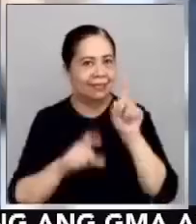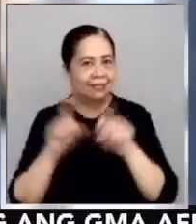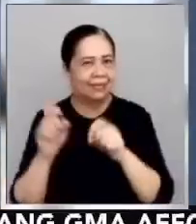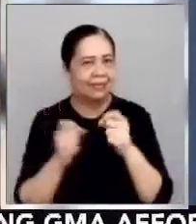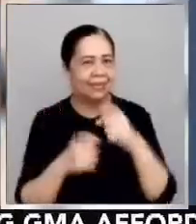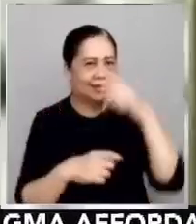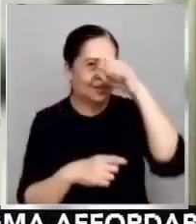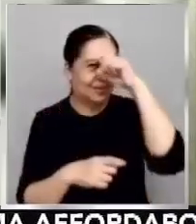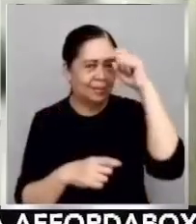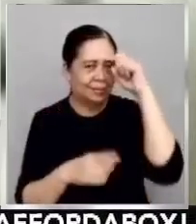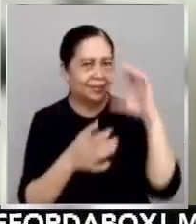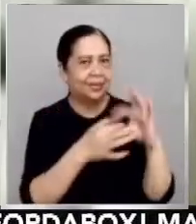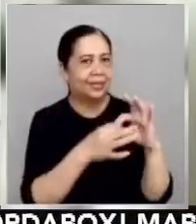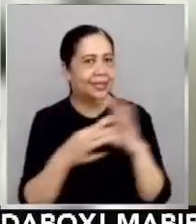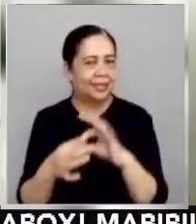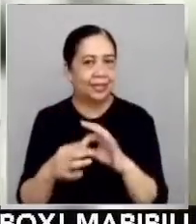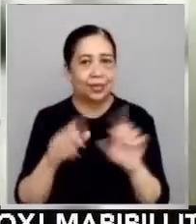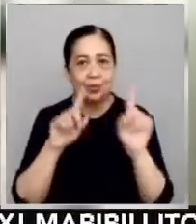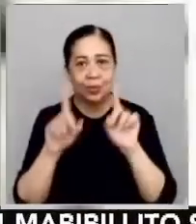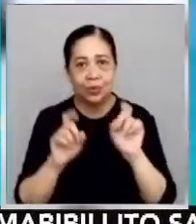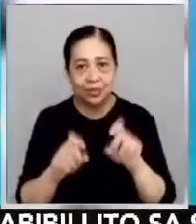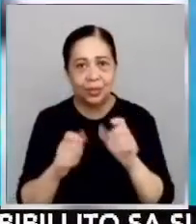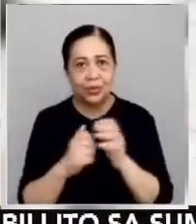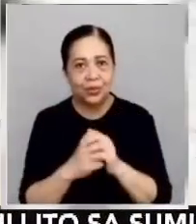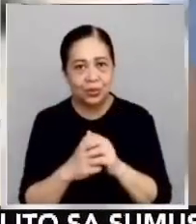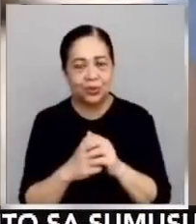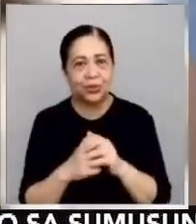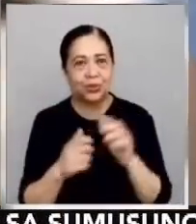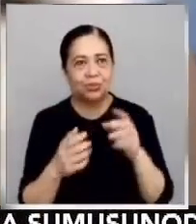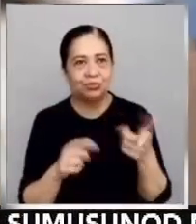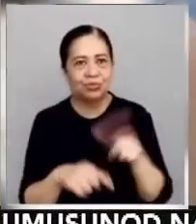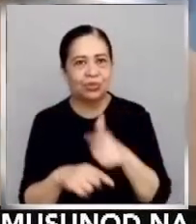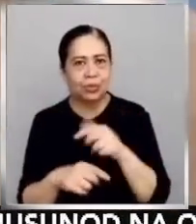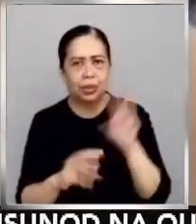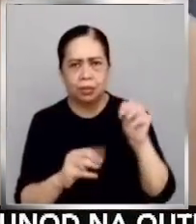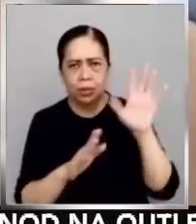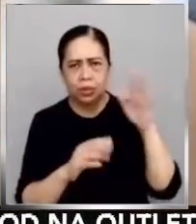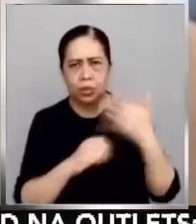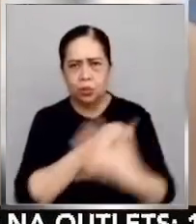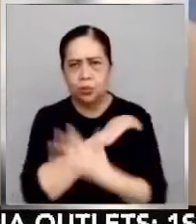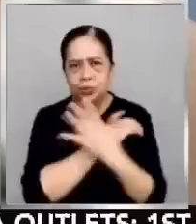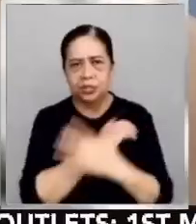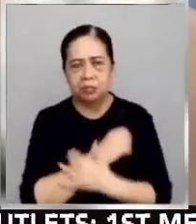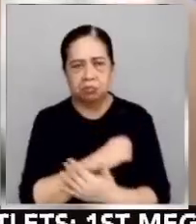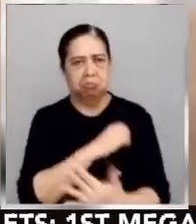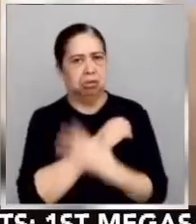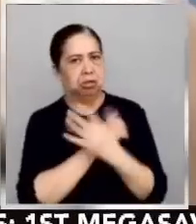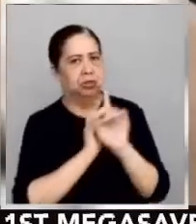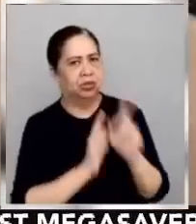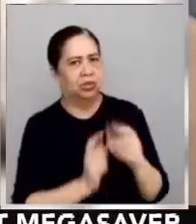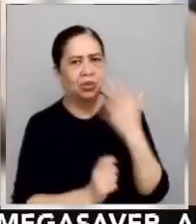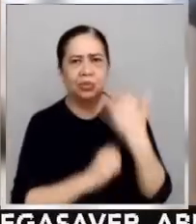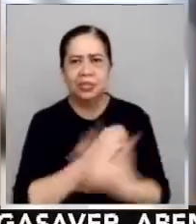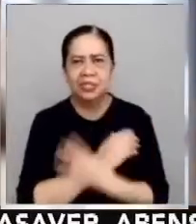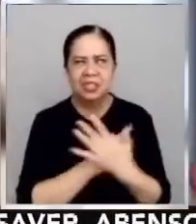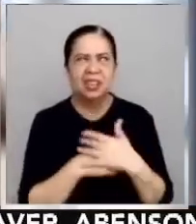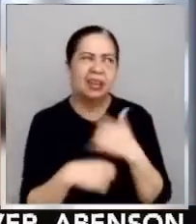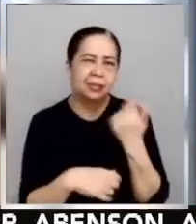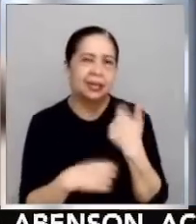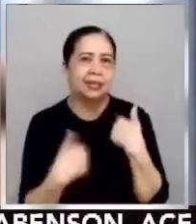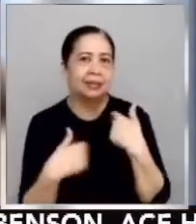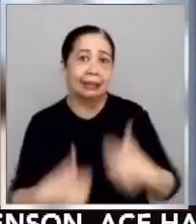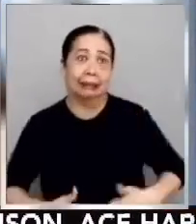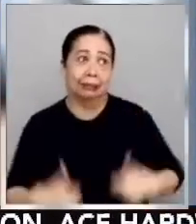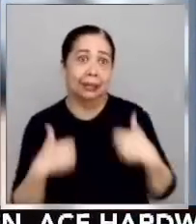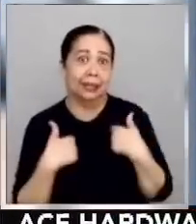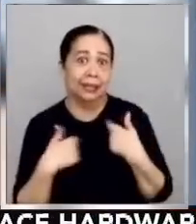summer-related questions na nanganganak. Mountain or beach? Beach. Bakit beach? Because I live there. Because I'm from